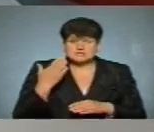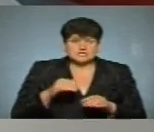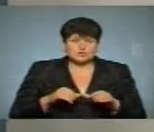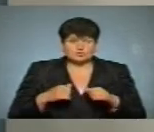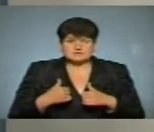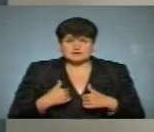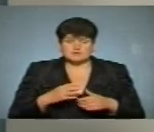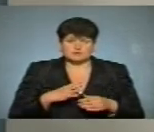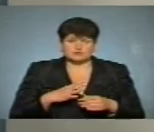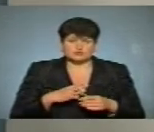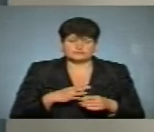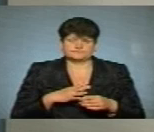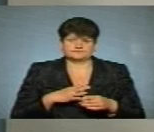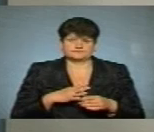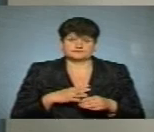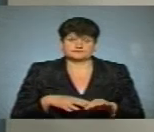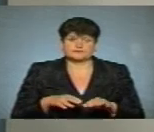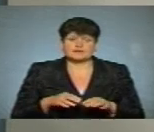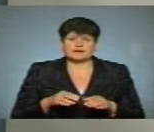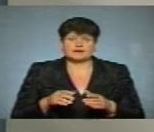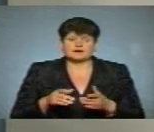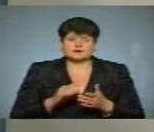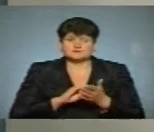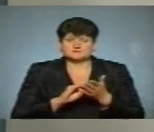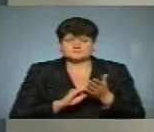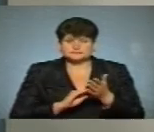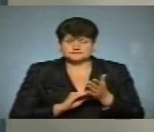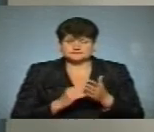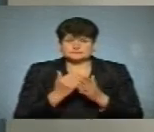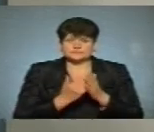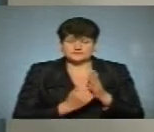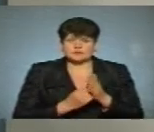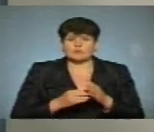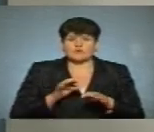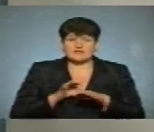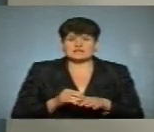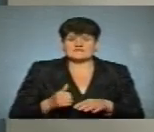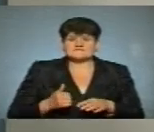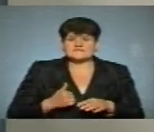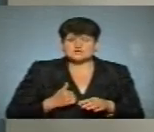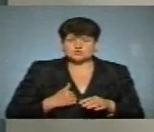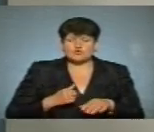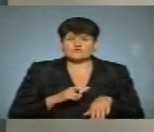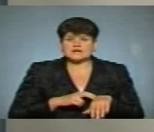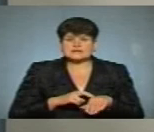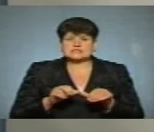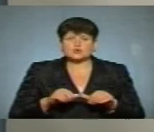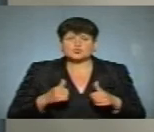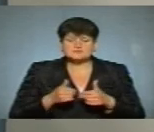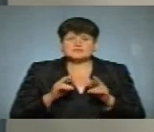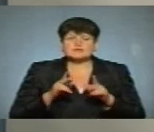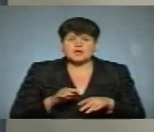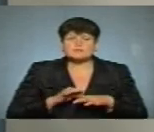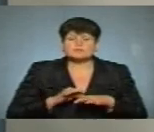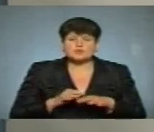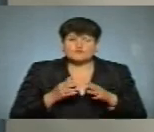нам було вималювано дорожню карту щодо проведення військово-лікарських комісій, відповідно, як вони мають проходити і в